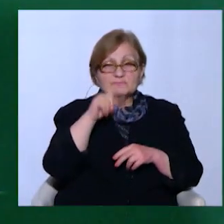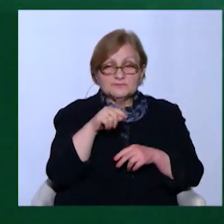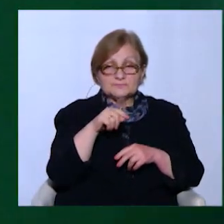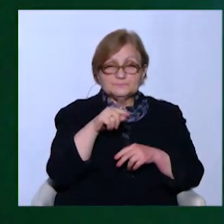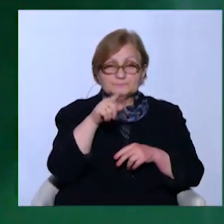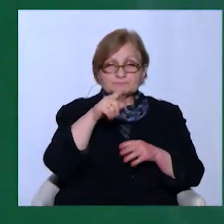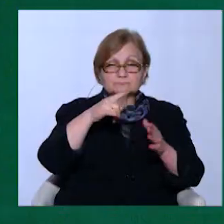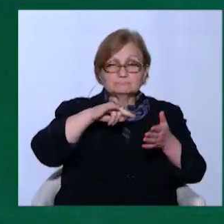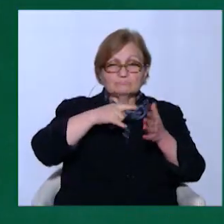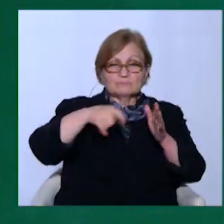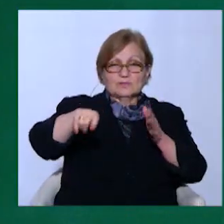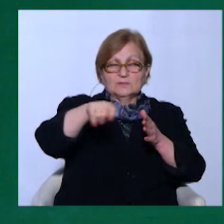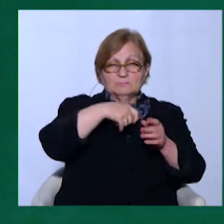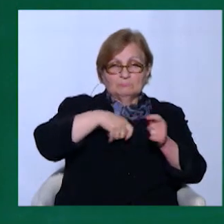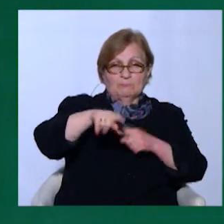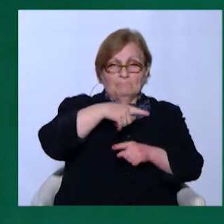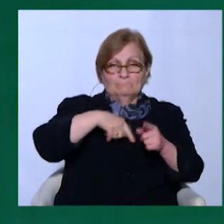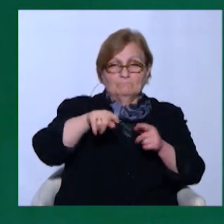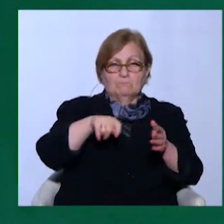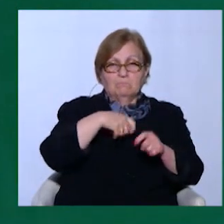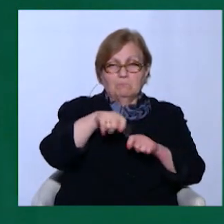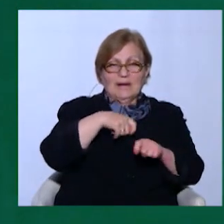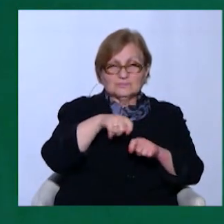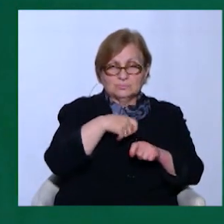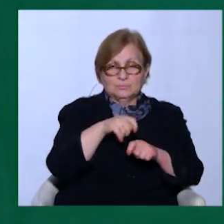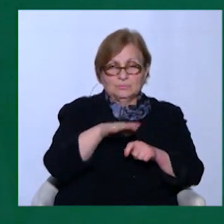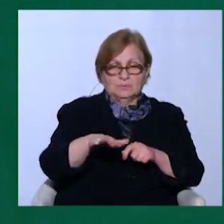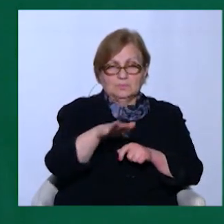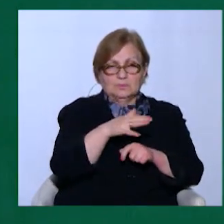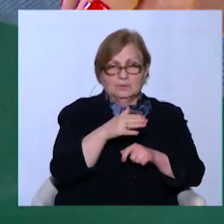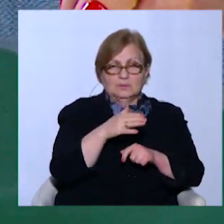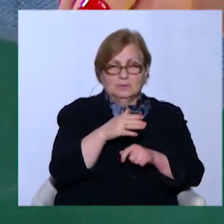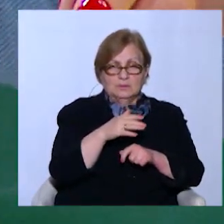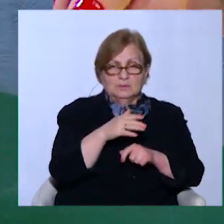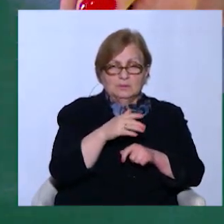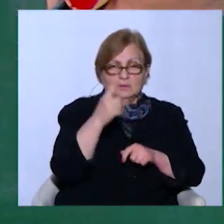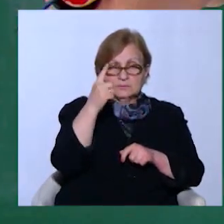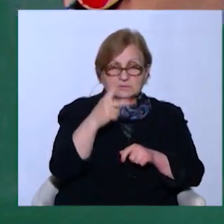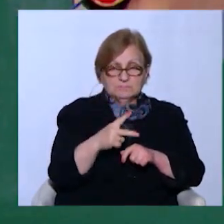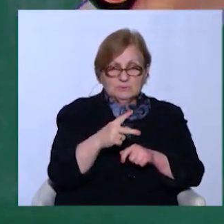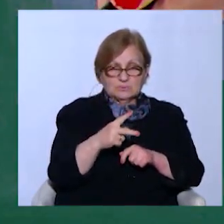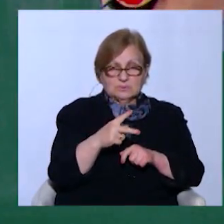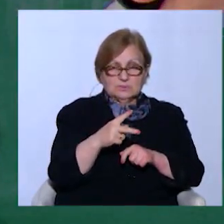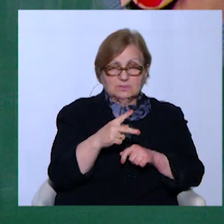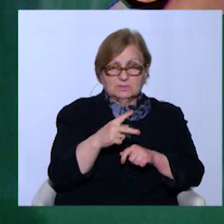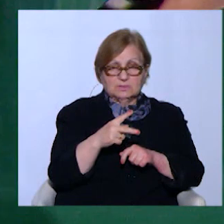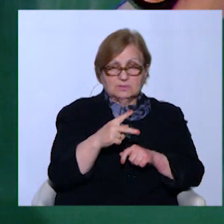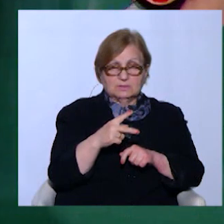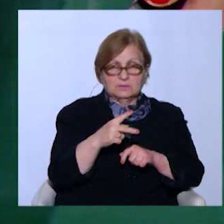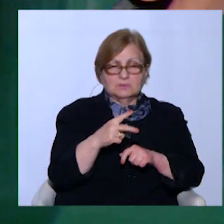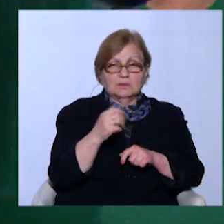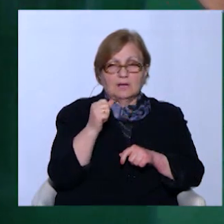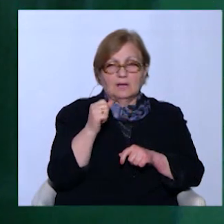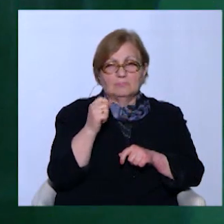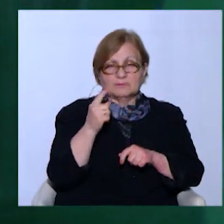სამკუთხედის ფართობი, თქვათ A, B პირველი, A პირველი, B პირველი, C პირველი სამკუთხედის ფართობი არის 1 მეორედი. A პირველი, C